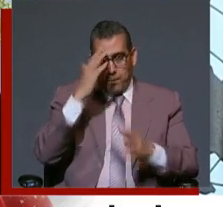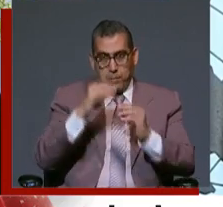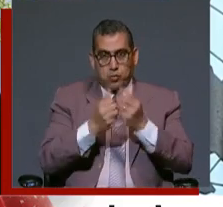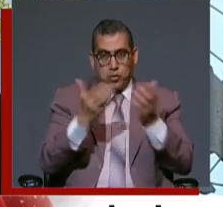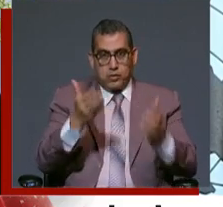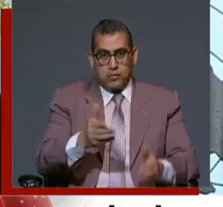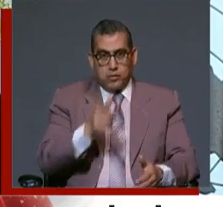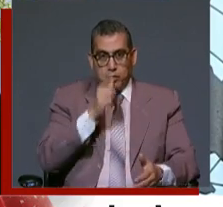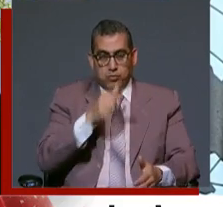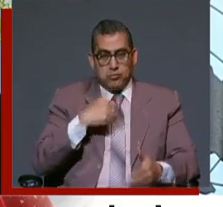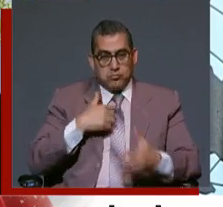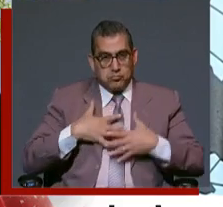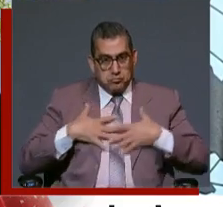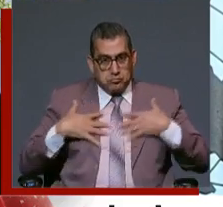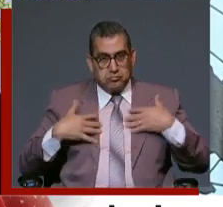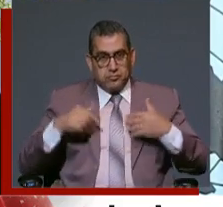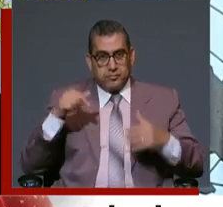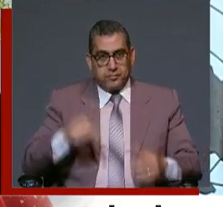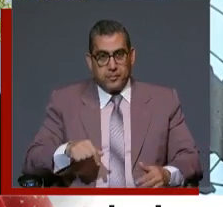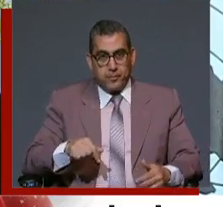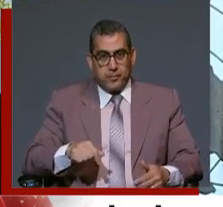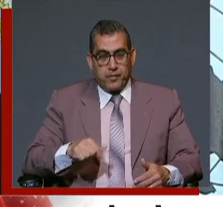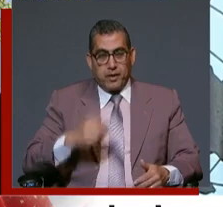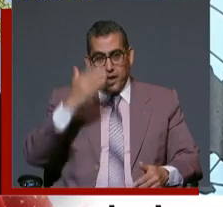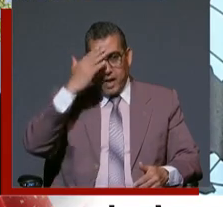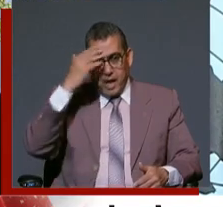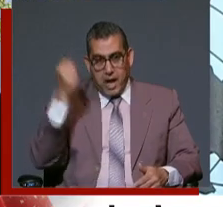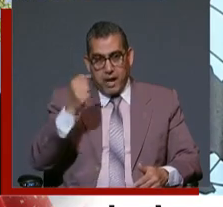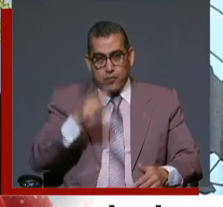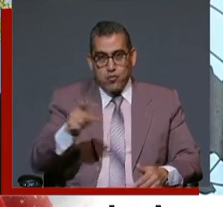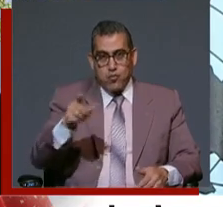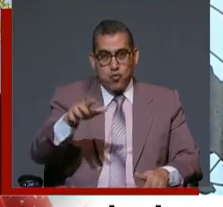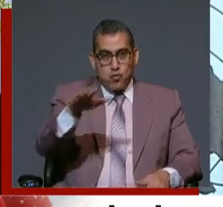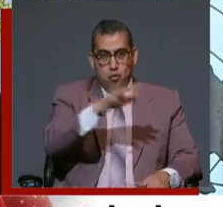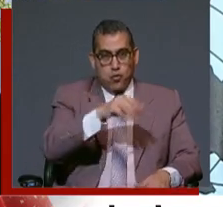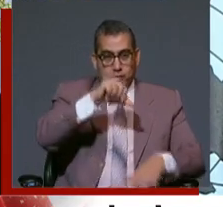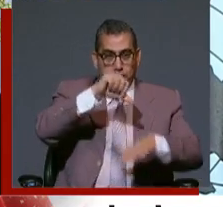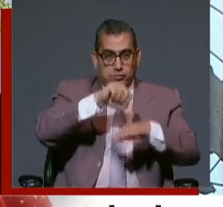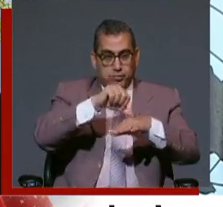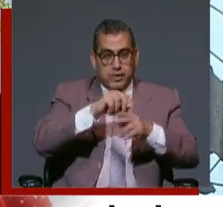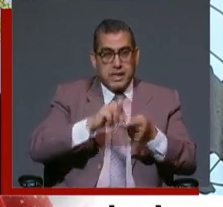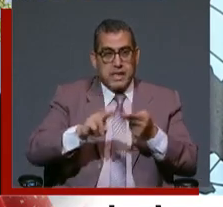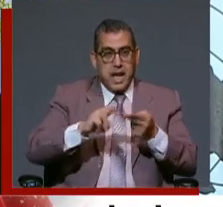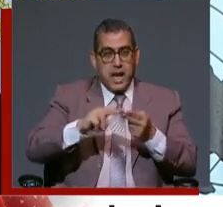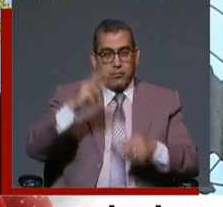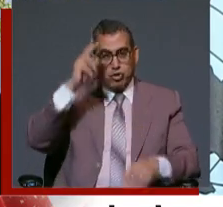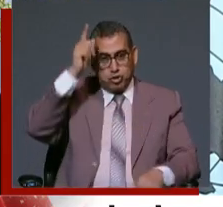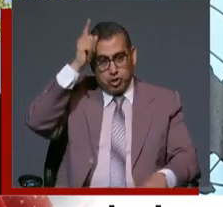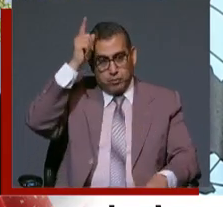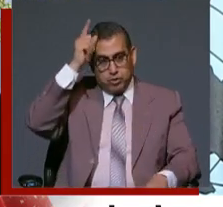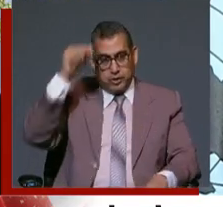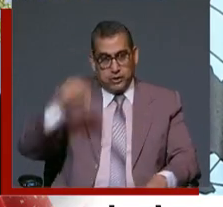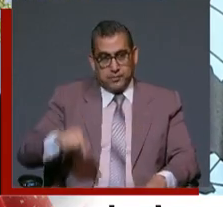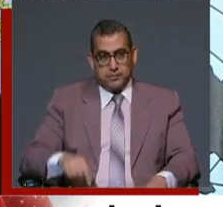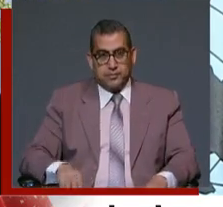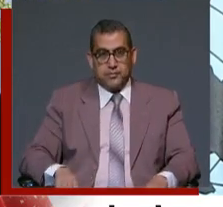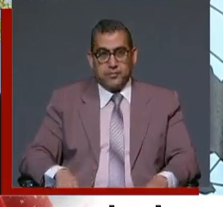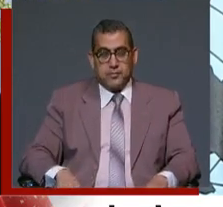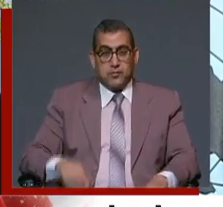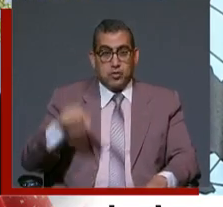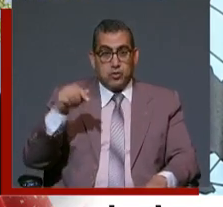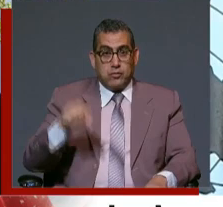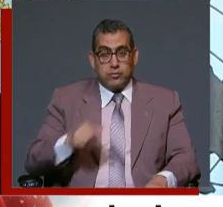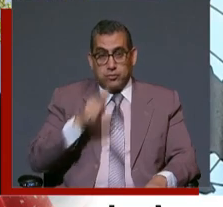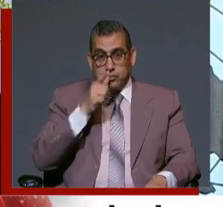إنه لمن دواعي سروري أن أرحب بكم في مدينة السلام شرم الشيخ التي